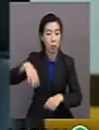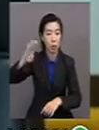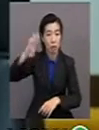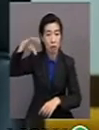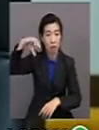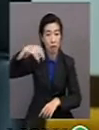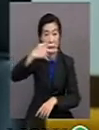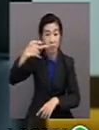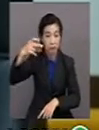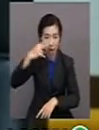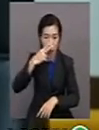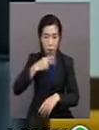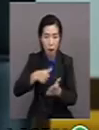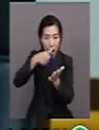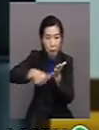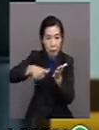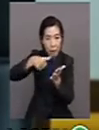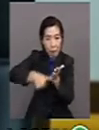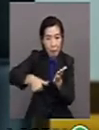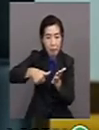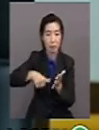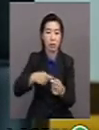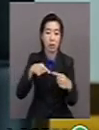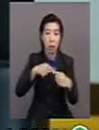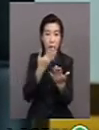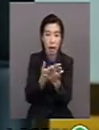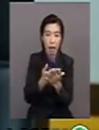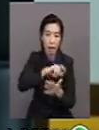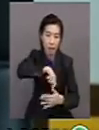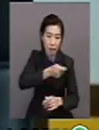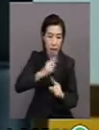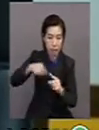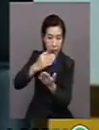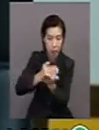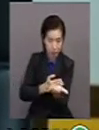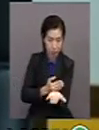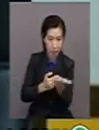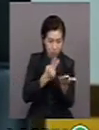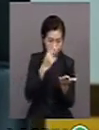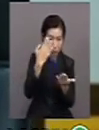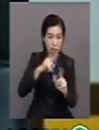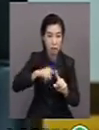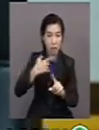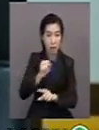ในเรื่องนี้เท่าไหร่นะครับแล้วก็จะมีการแถลงความคืบหน้าอีกครั้งในวันศุกร์ที่7ตุลาคมนี้นะครับ